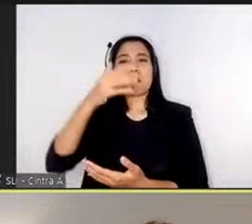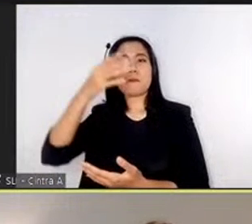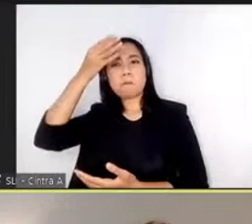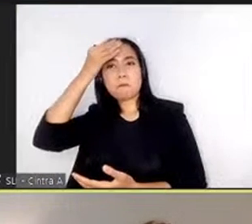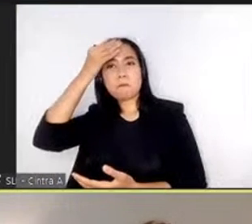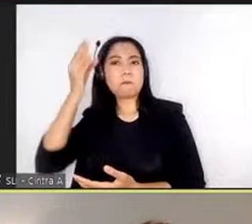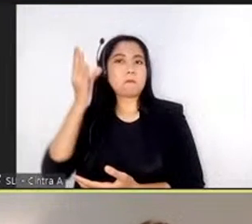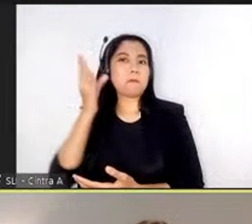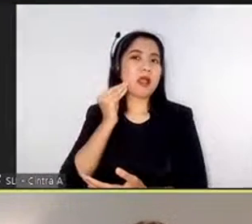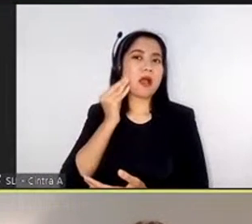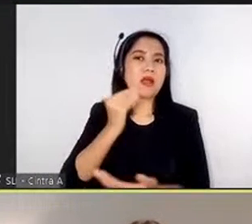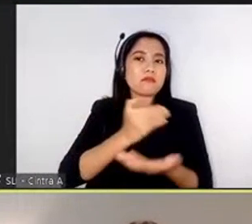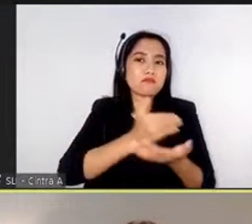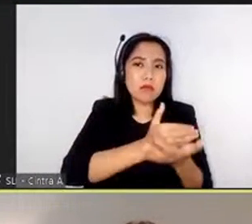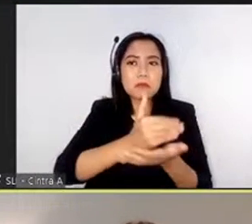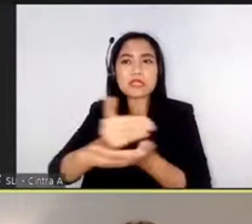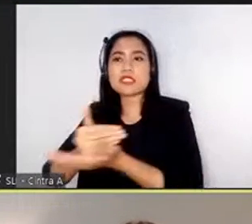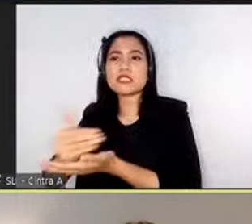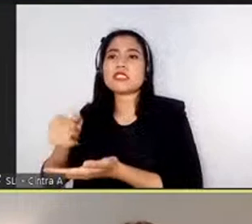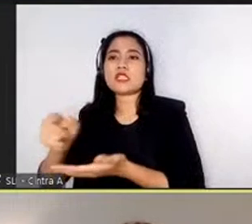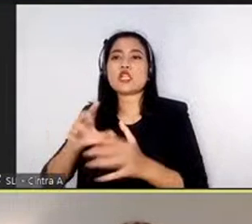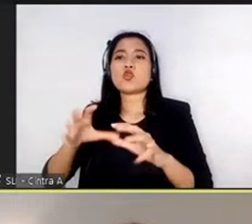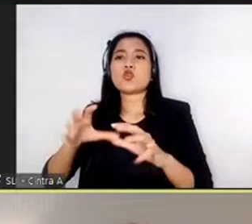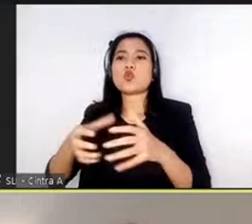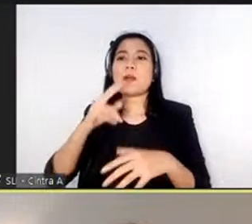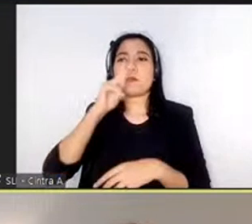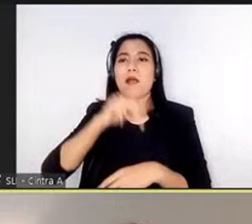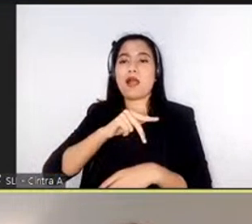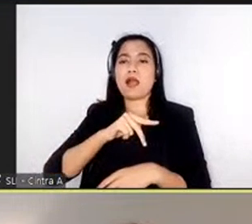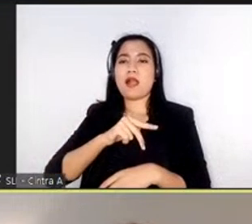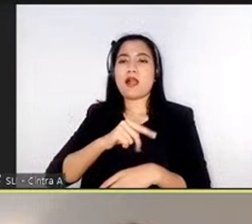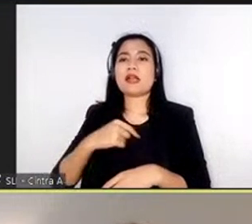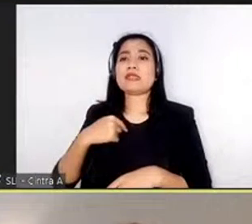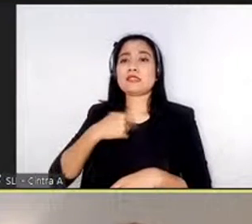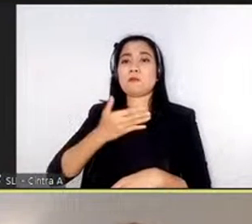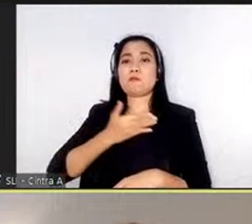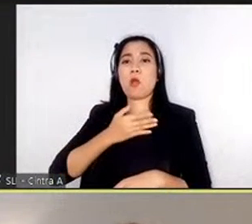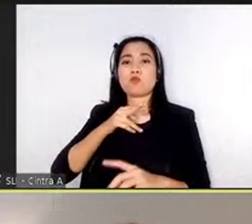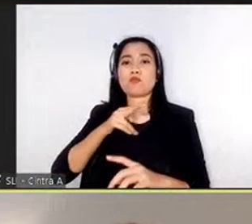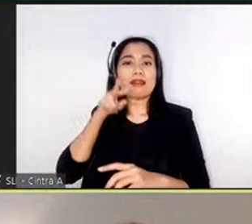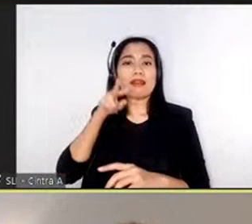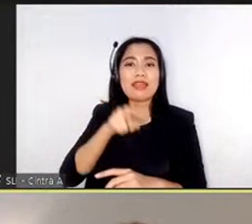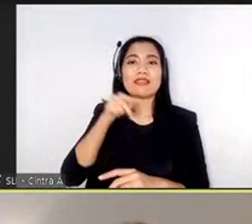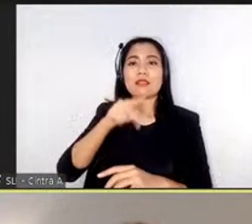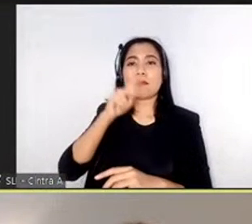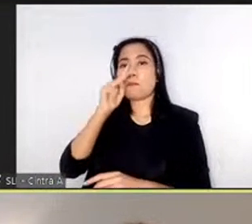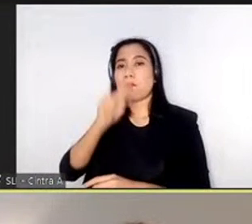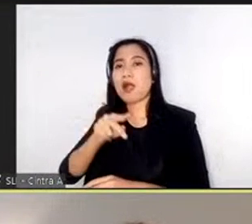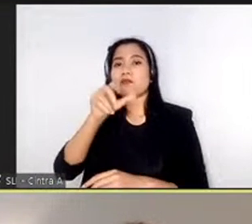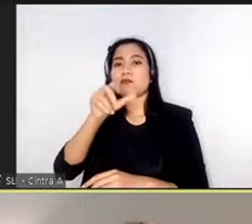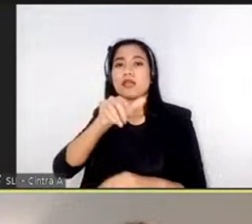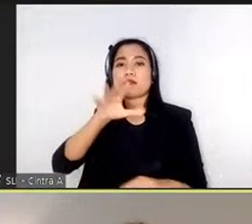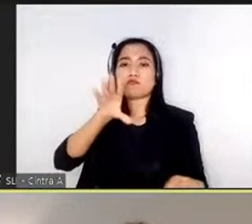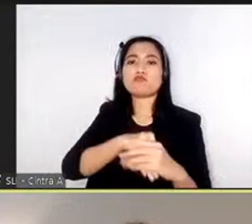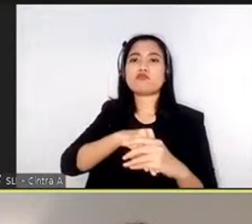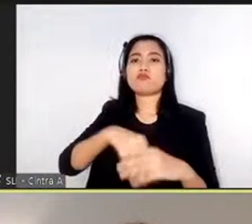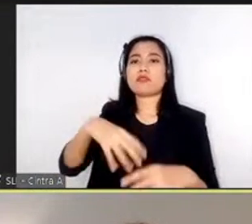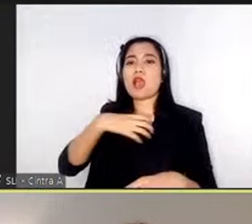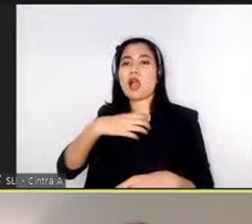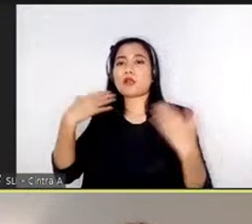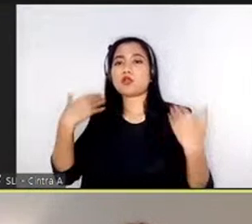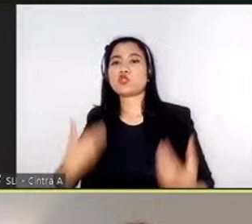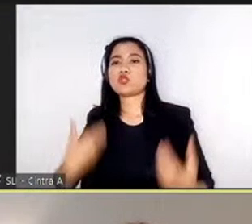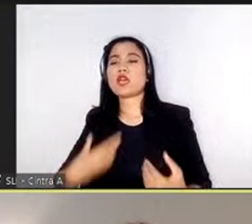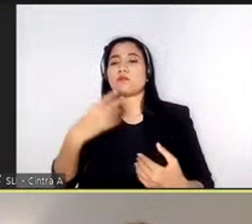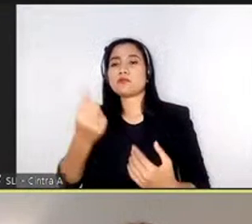rekan-rekan anda yang ada di dunia perbankan Saya ingin bisa melihat keterlibatan sektor perbankan di di hak asas manusia dan saling mendukung